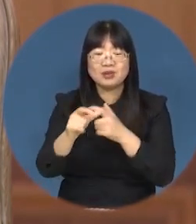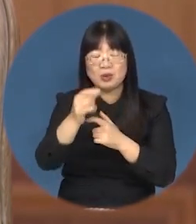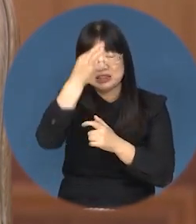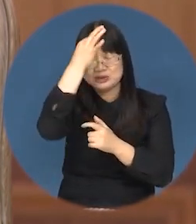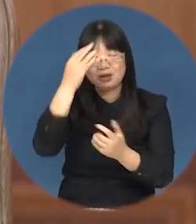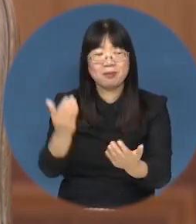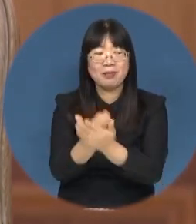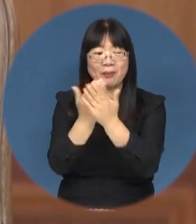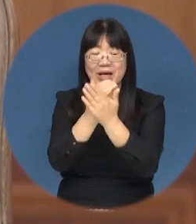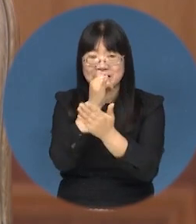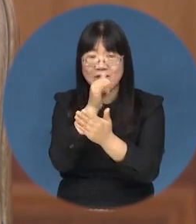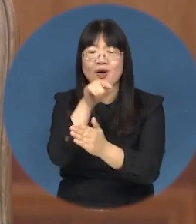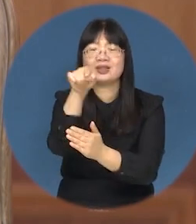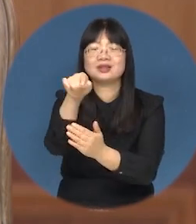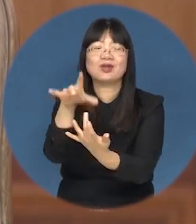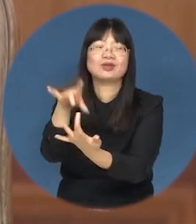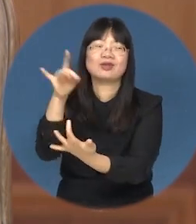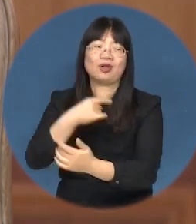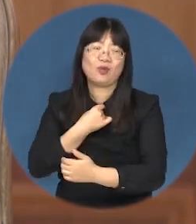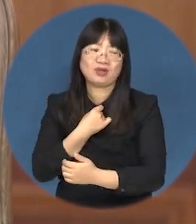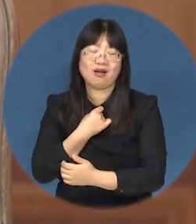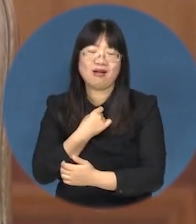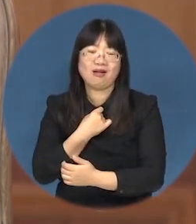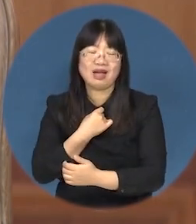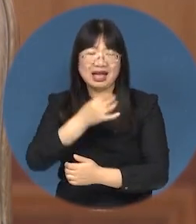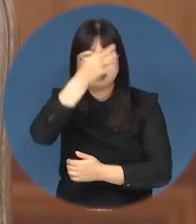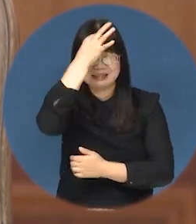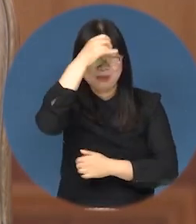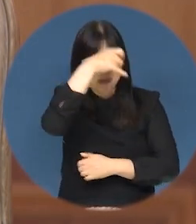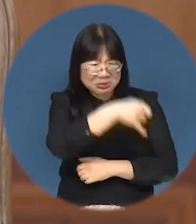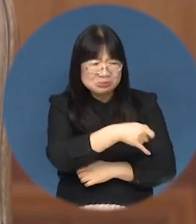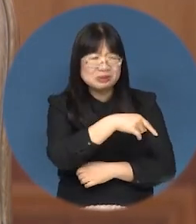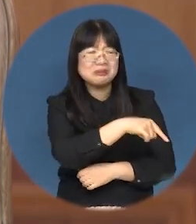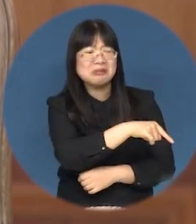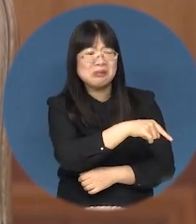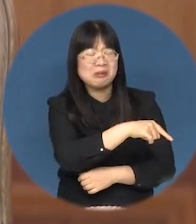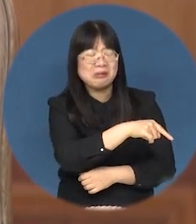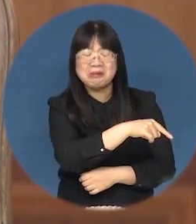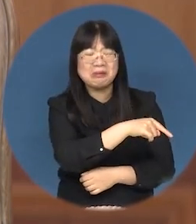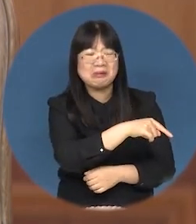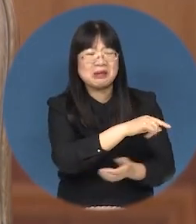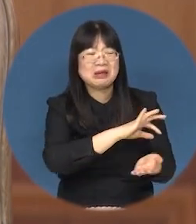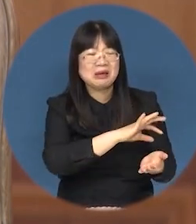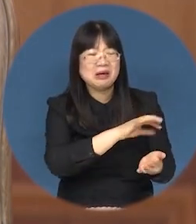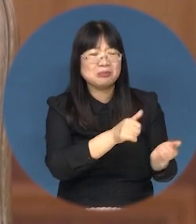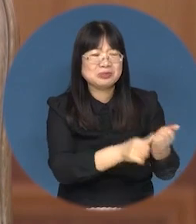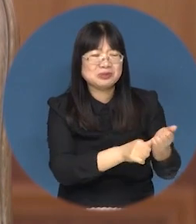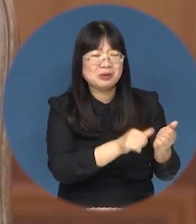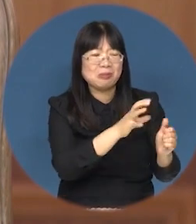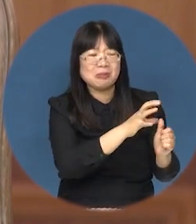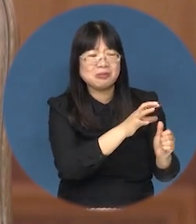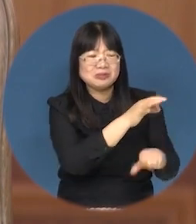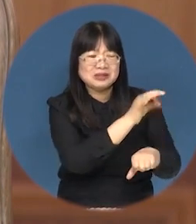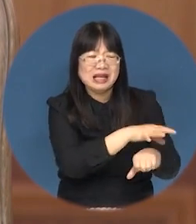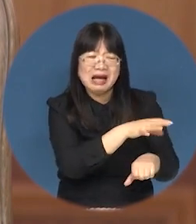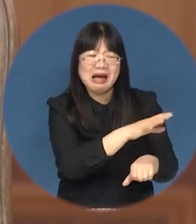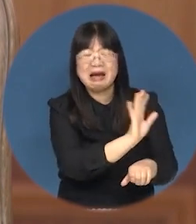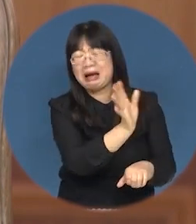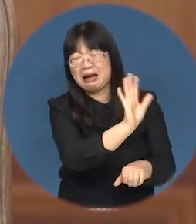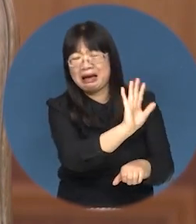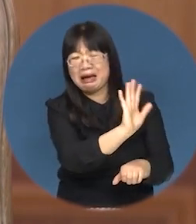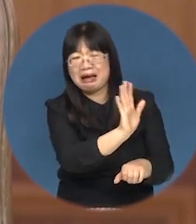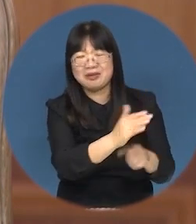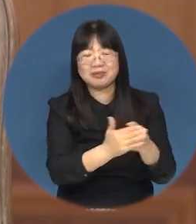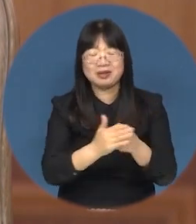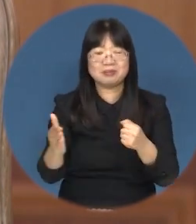싶어 하는데 그 기능이 떨어져 있는 의수를 의족을 또 하려고 보면 장애인들이 뭔가 좀 침침하고 좀 안 하시려고